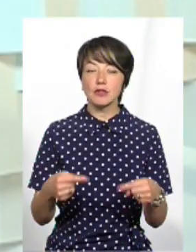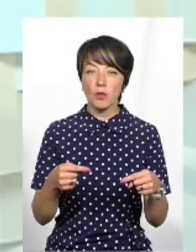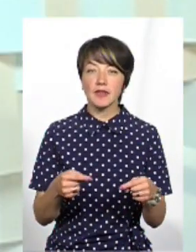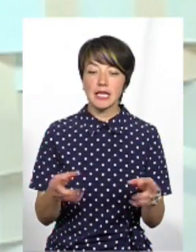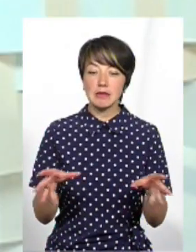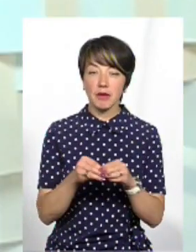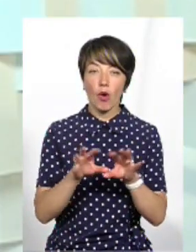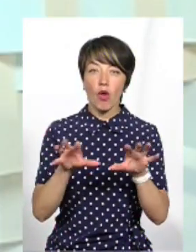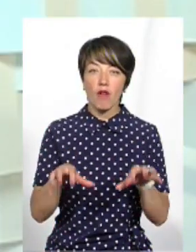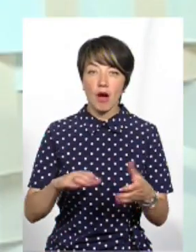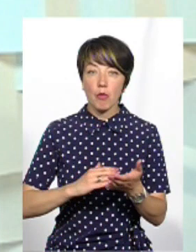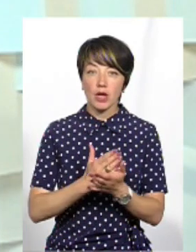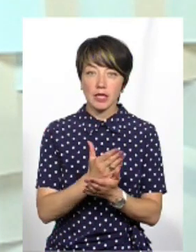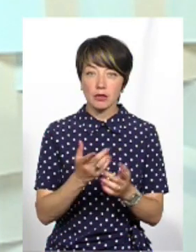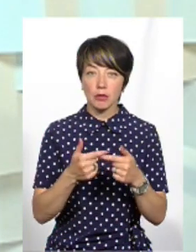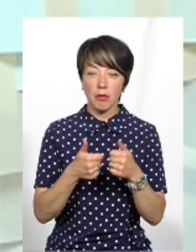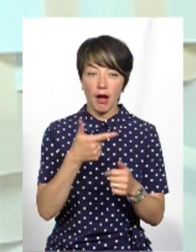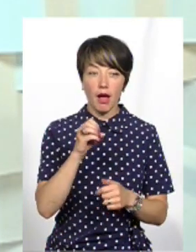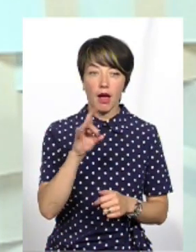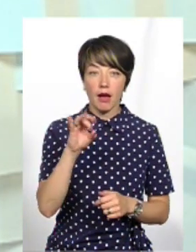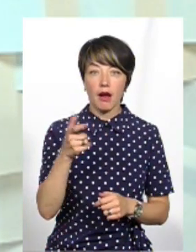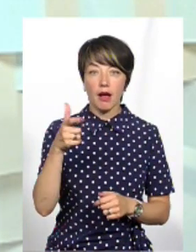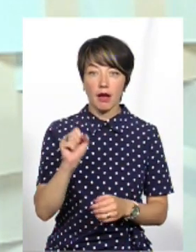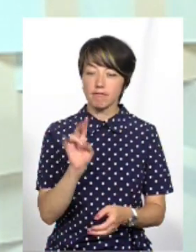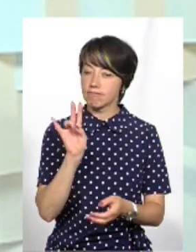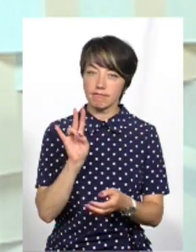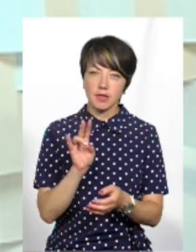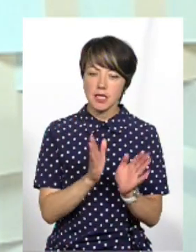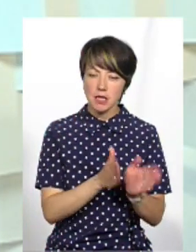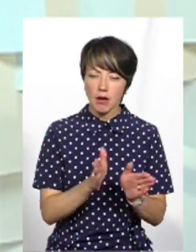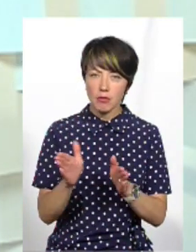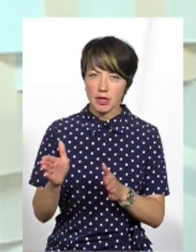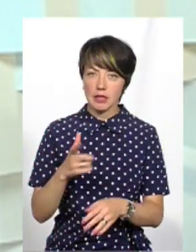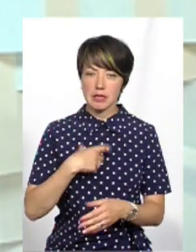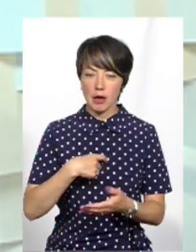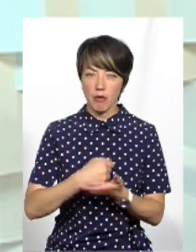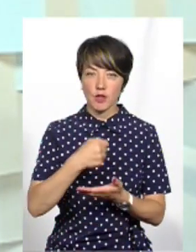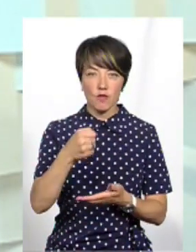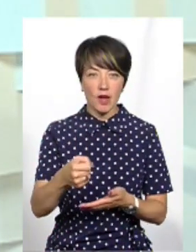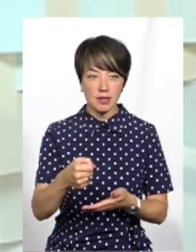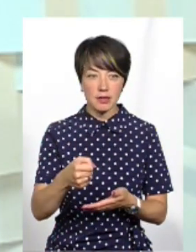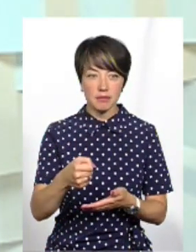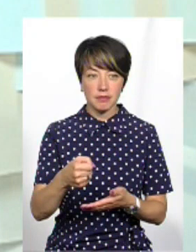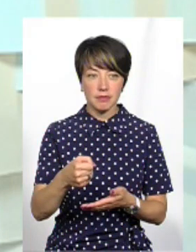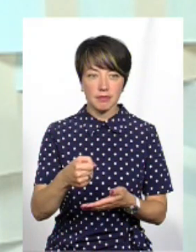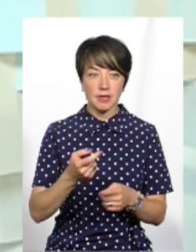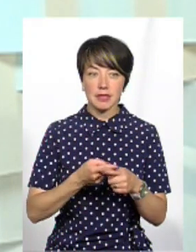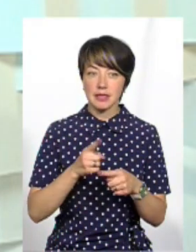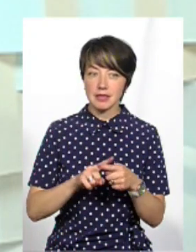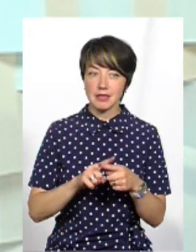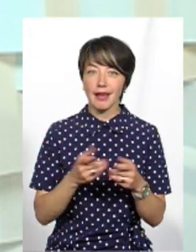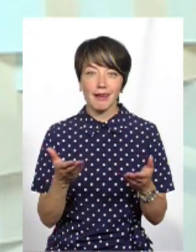політичної партії «За конкретні справи» Олександр Герега стабільно ходить у парламент самовисуванцем. Це